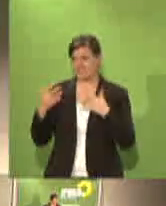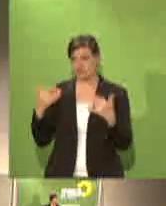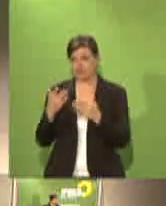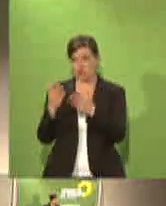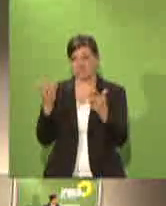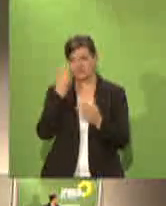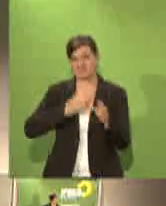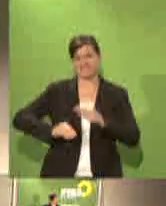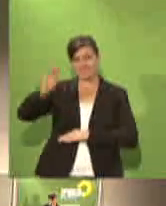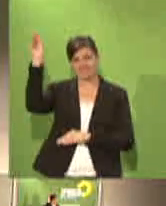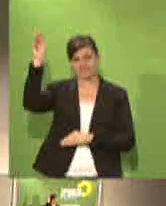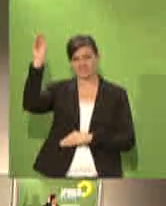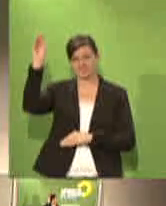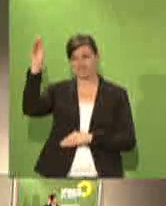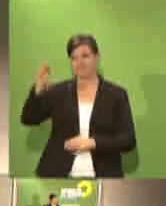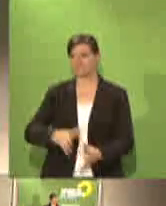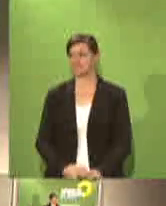Bitte hochhalten.